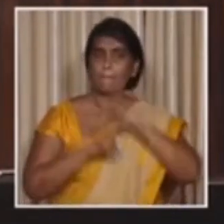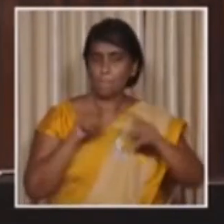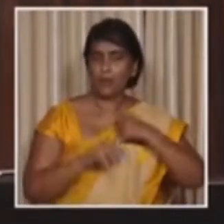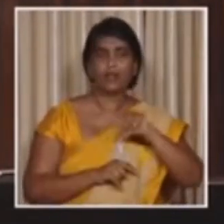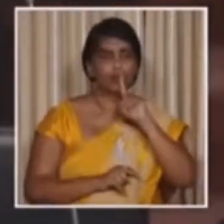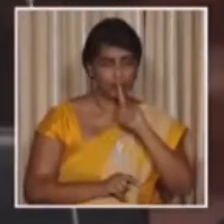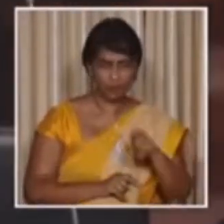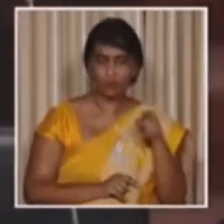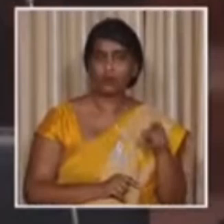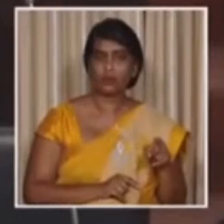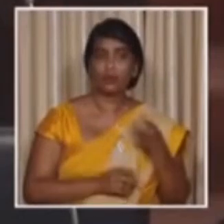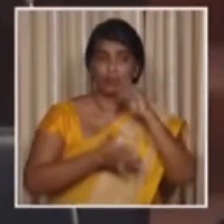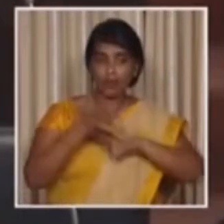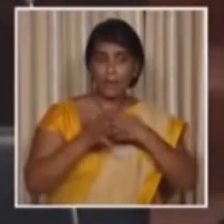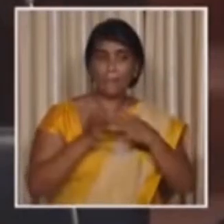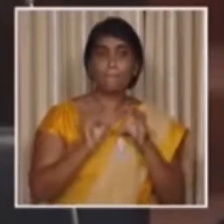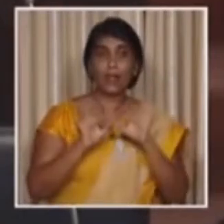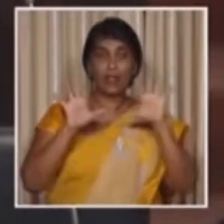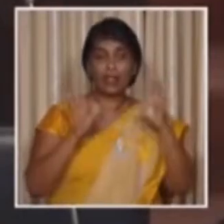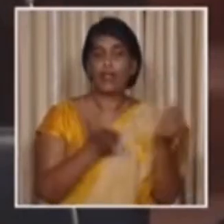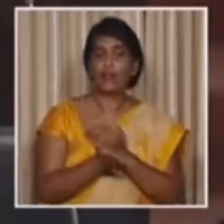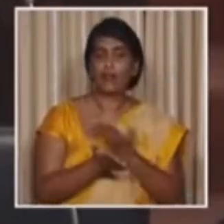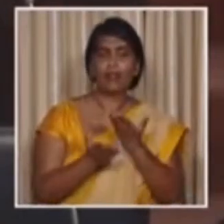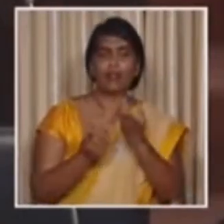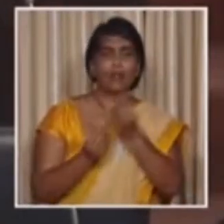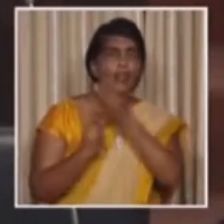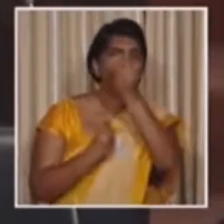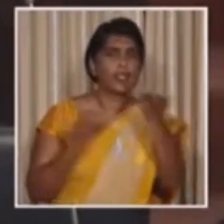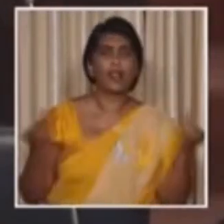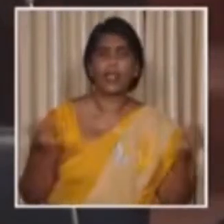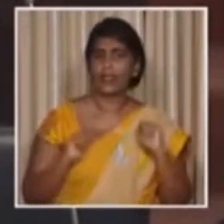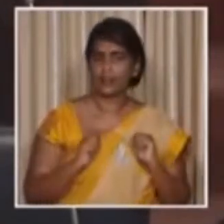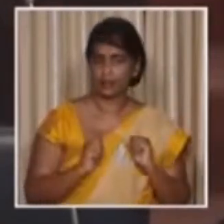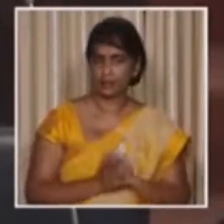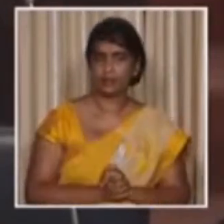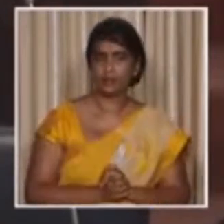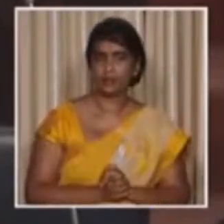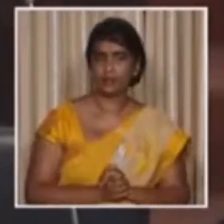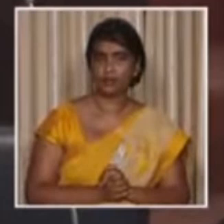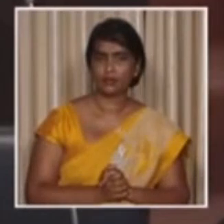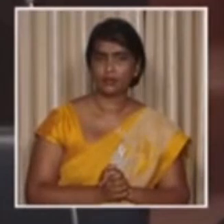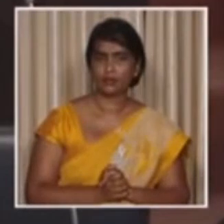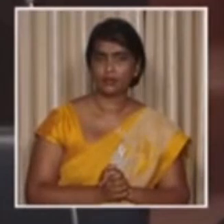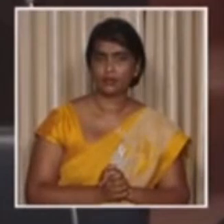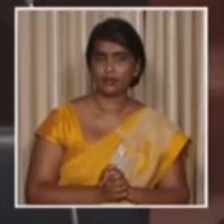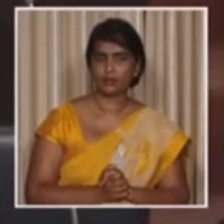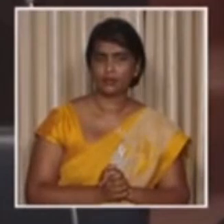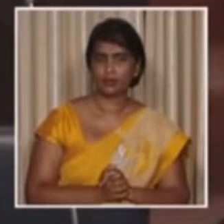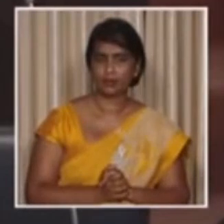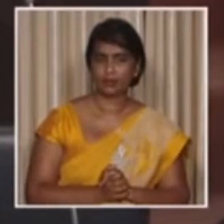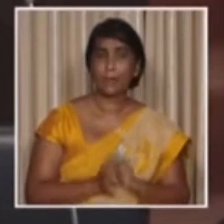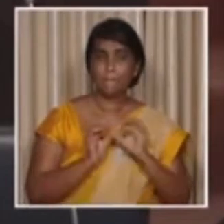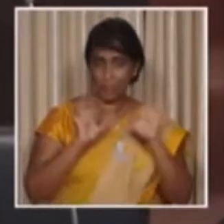කිව්වේ අය බැයි බිලියන 10ක් මෙක් ගලලා තියෙනවා ඇයි ඒක මුතුමා දෙන්නේ නැත්තේ හොඳයි පාර්ලිමේන්තුවේ බිලියන 10ක් මෙක් ගලලා